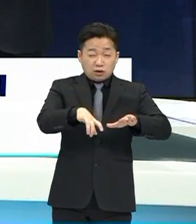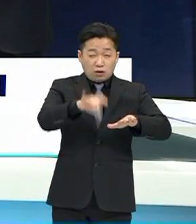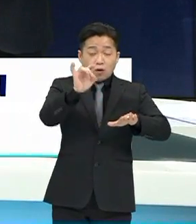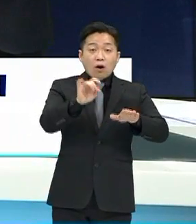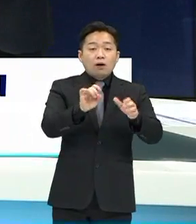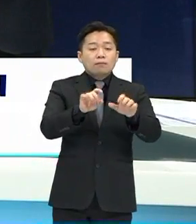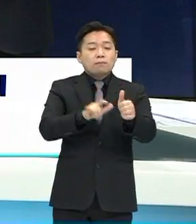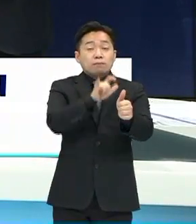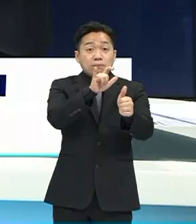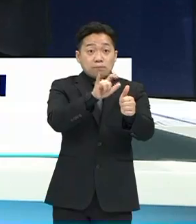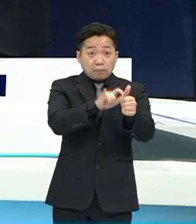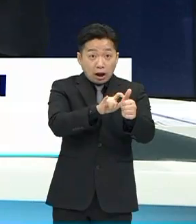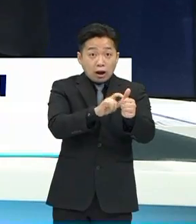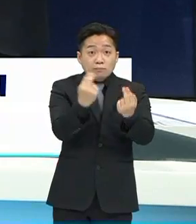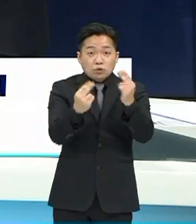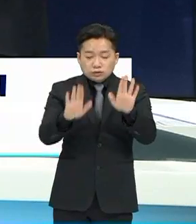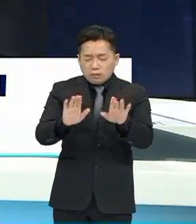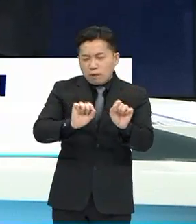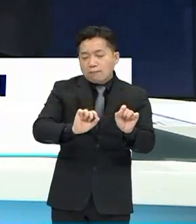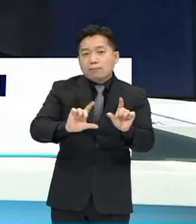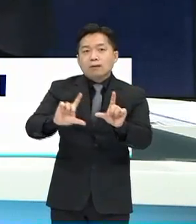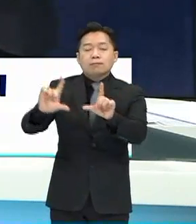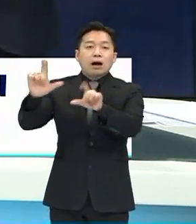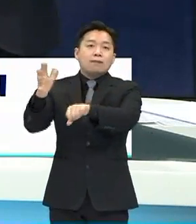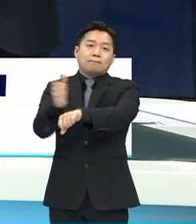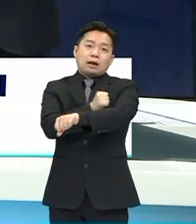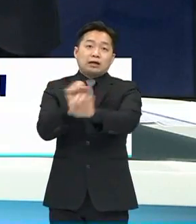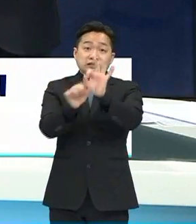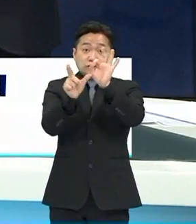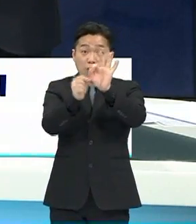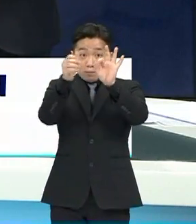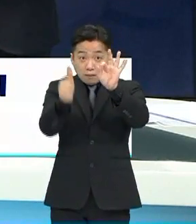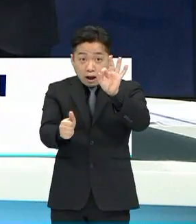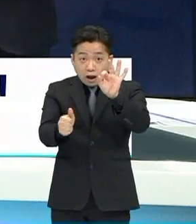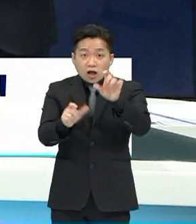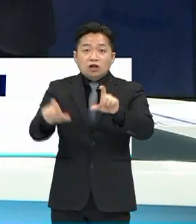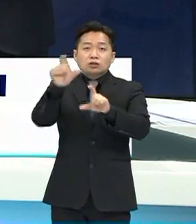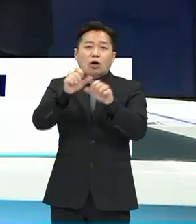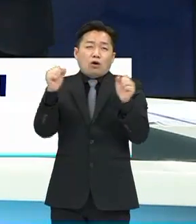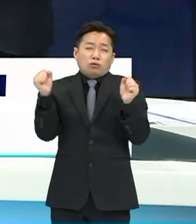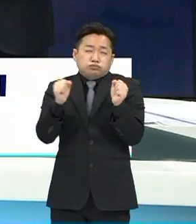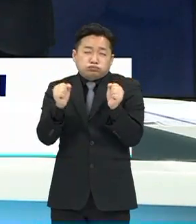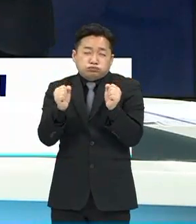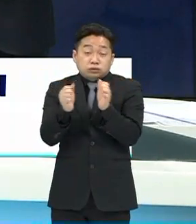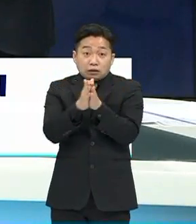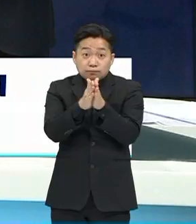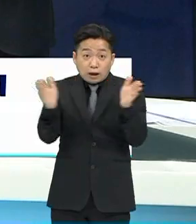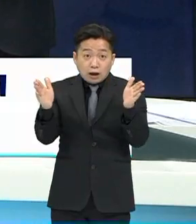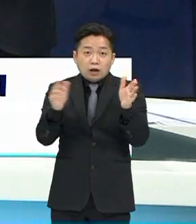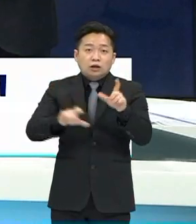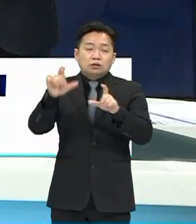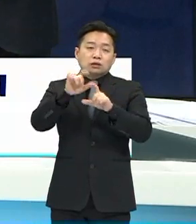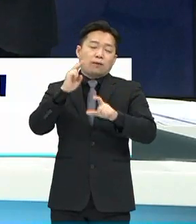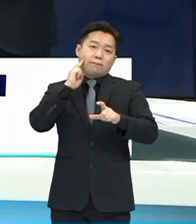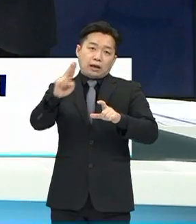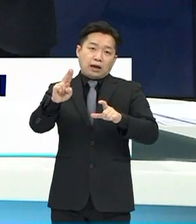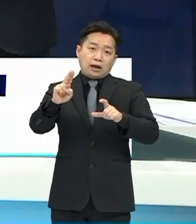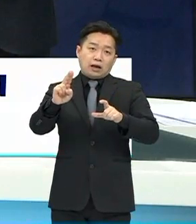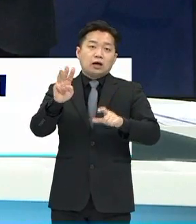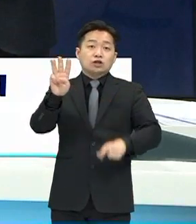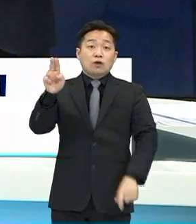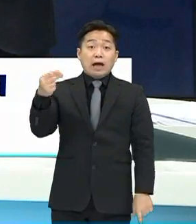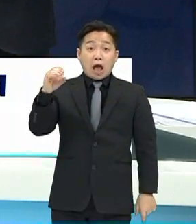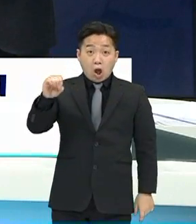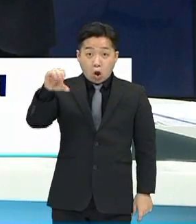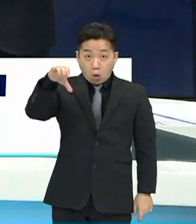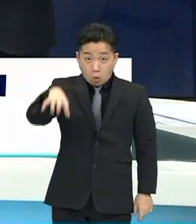때보다 환자가 더 많이 나오고 있습니다. 10월 말에 이 정도인데 본격적으로 추워지면 정말 큰일이라고 보고